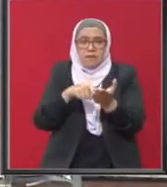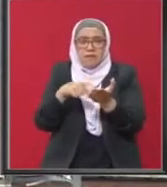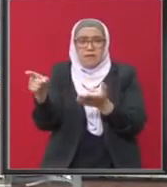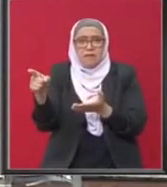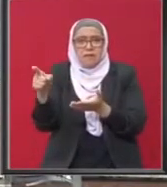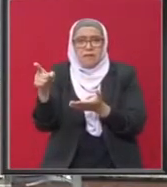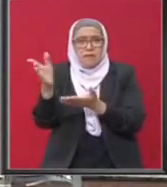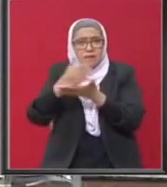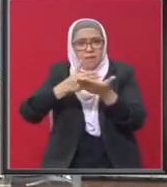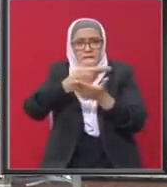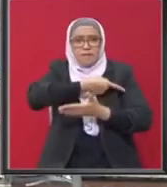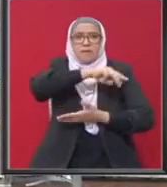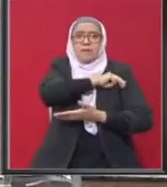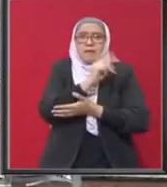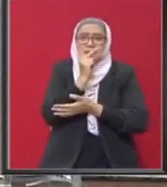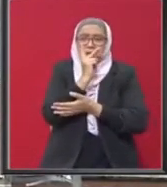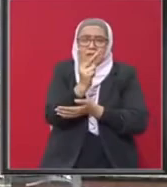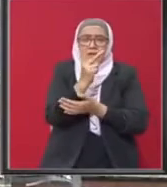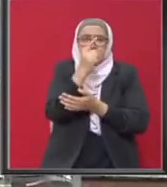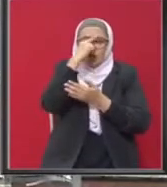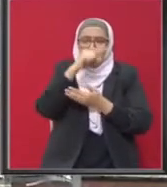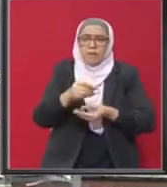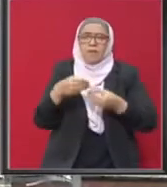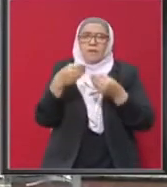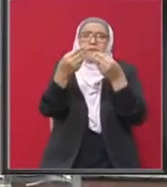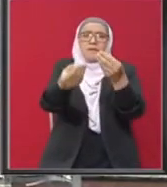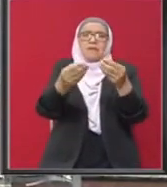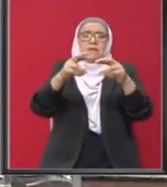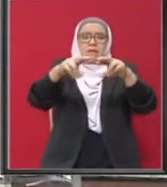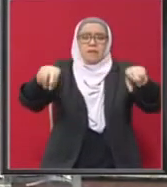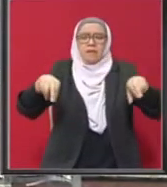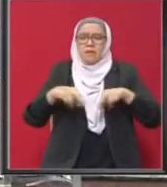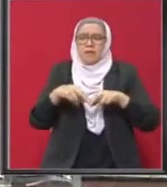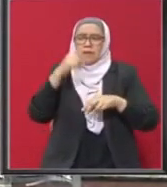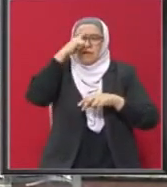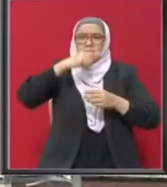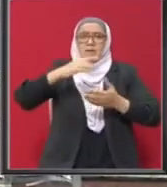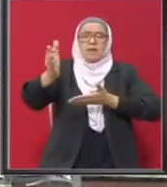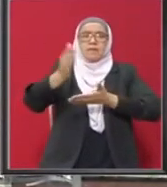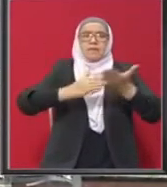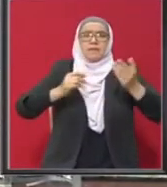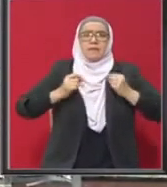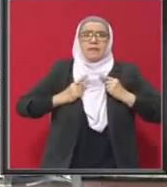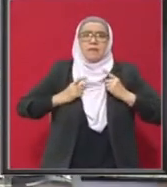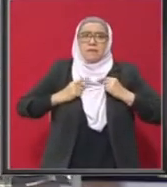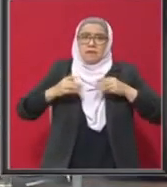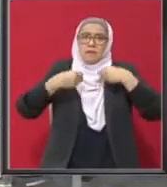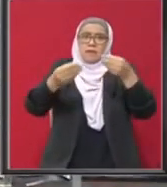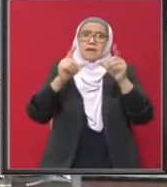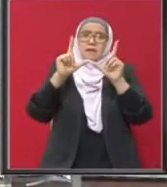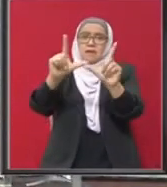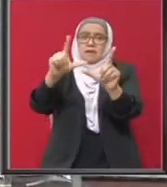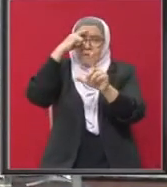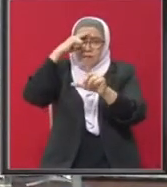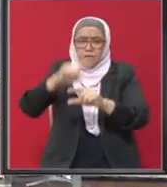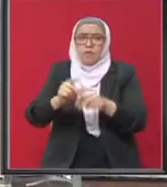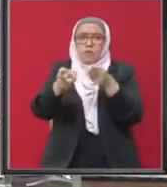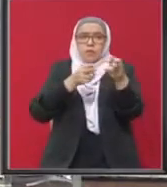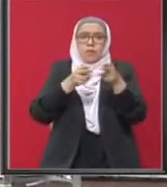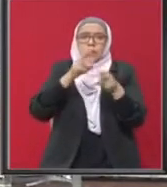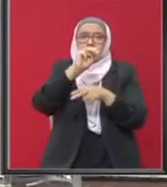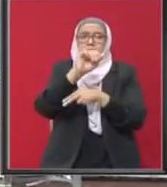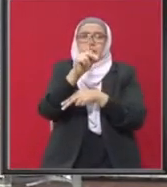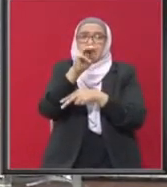melihat untuk memberi peluang kepada pihak swasta yang diberi raison untuk menguruskan Akmal